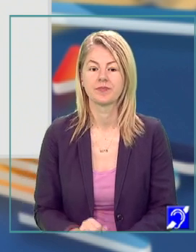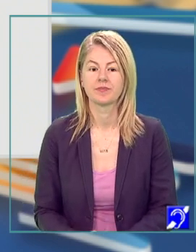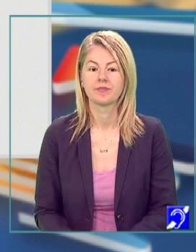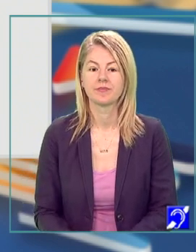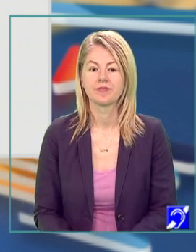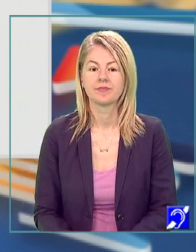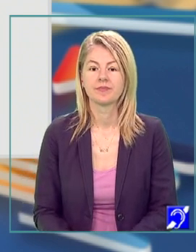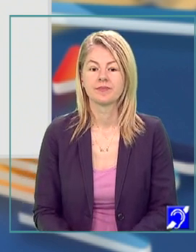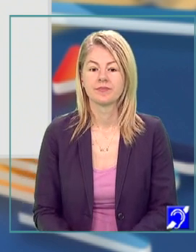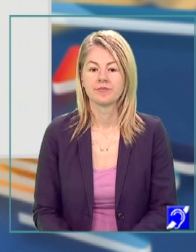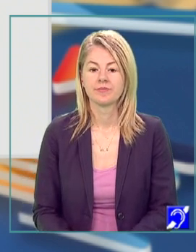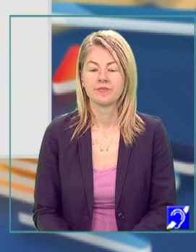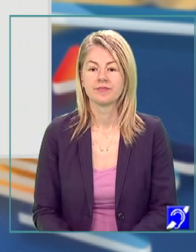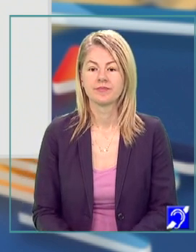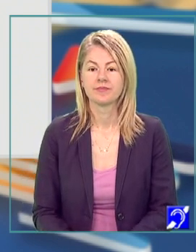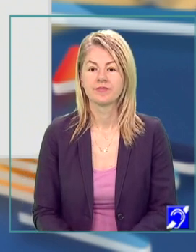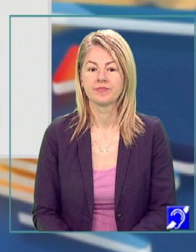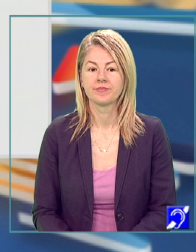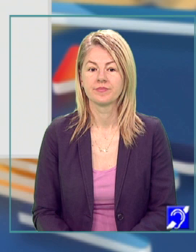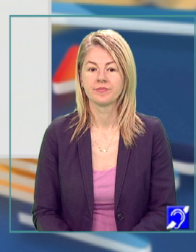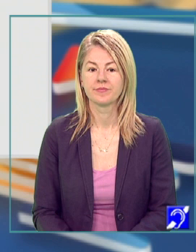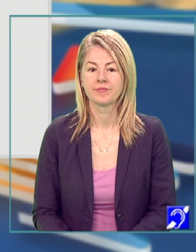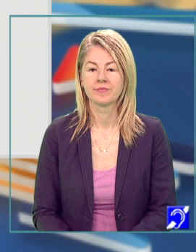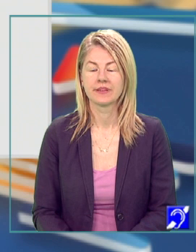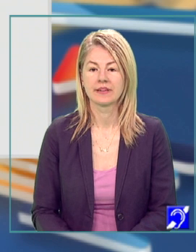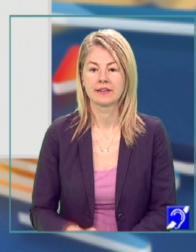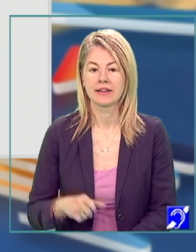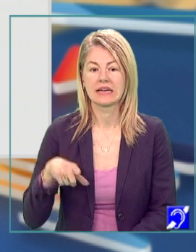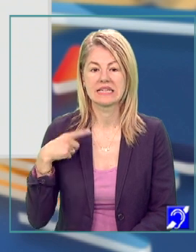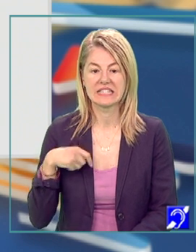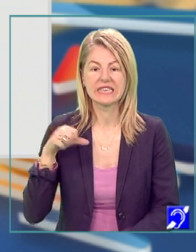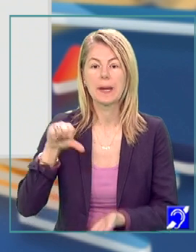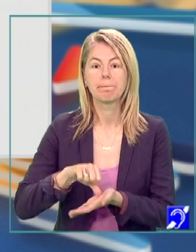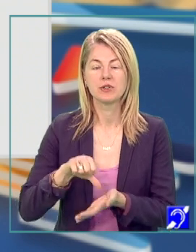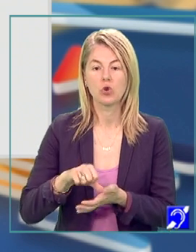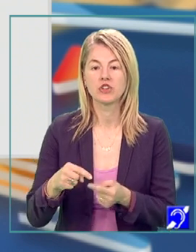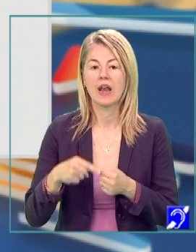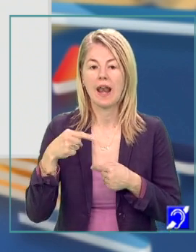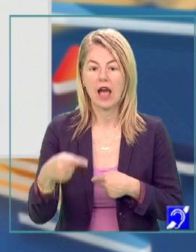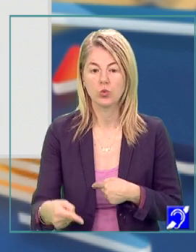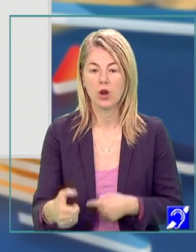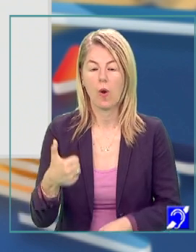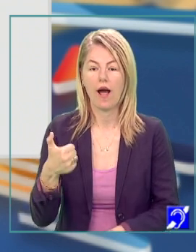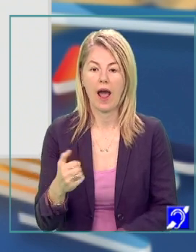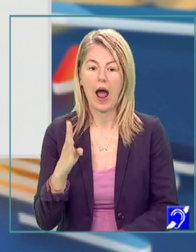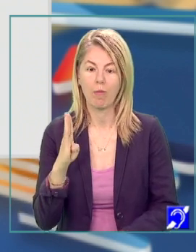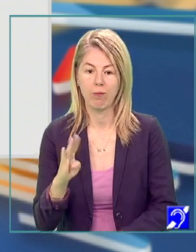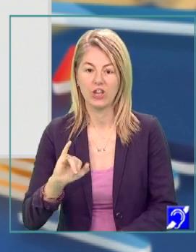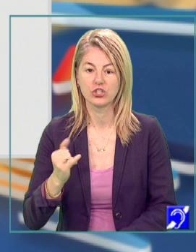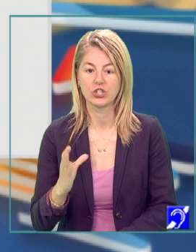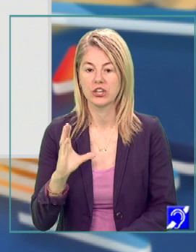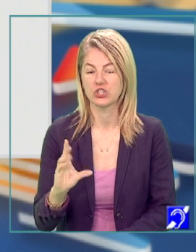latura mai mare de 16. Punctele M și N sunt mijloacele laturilor